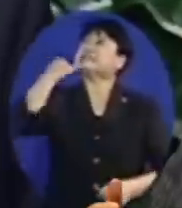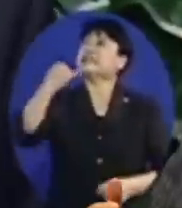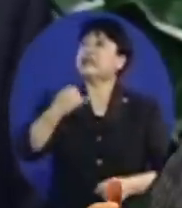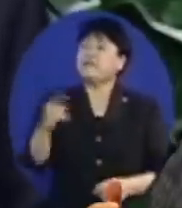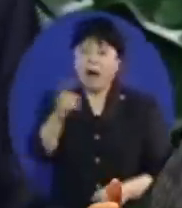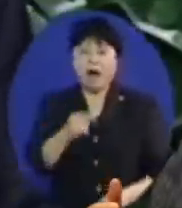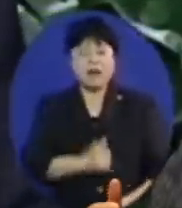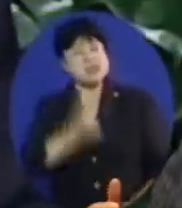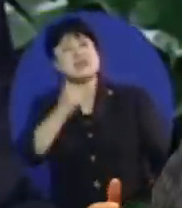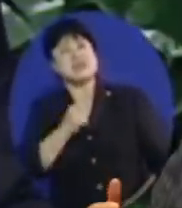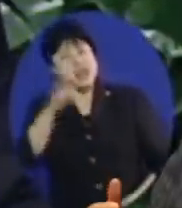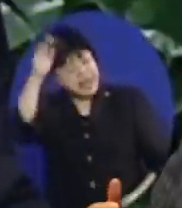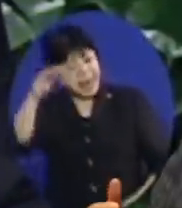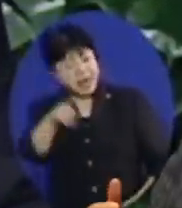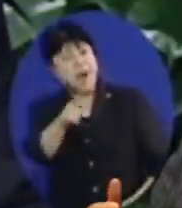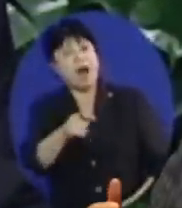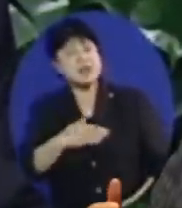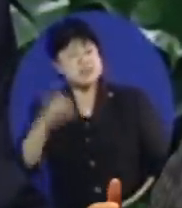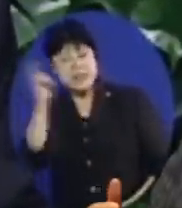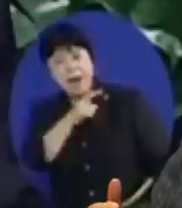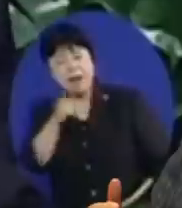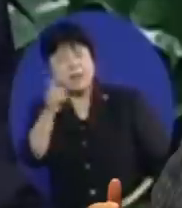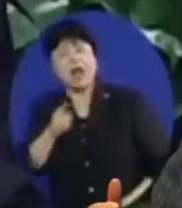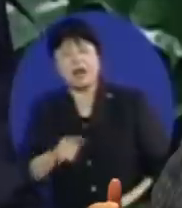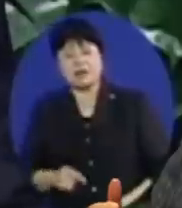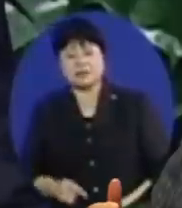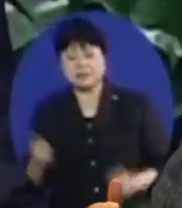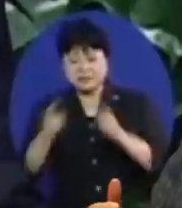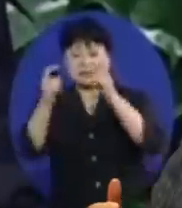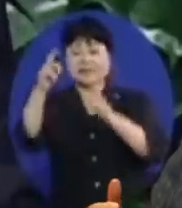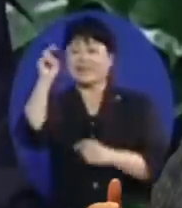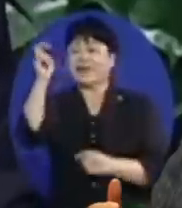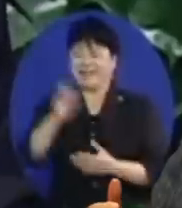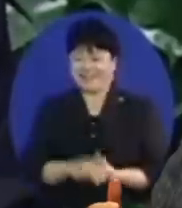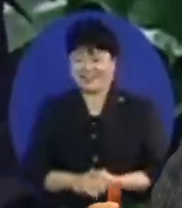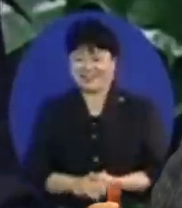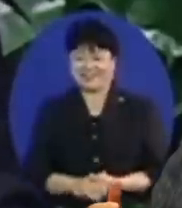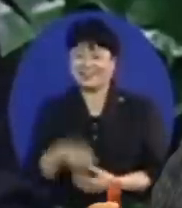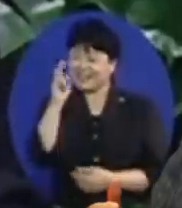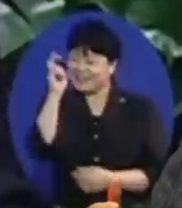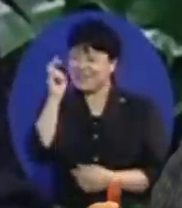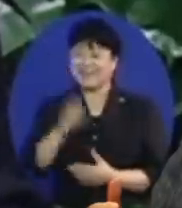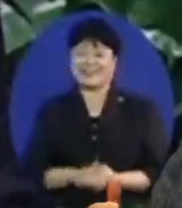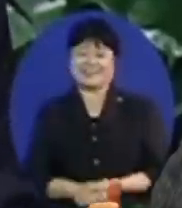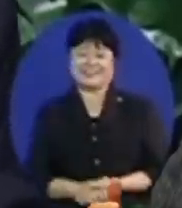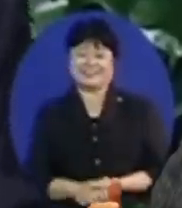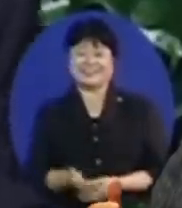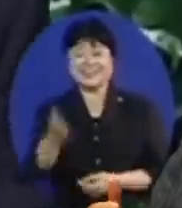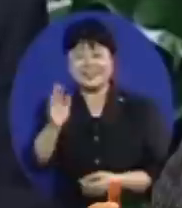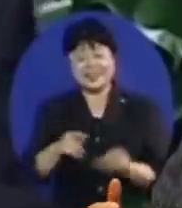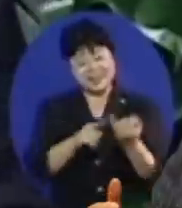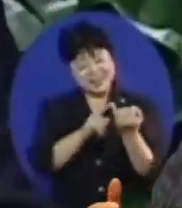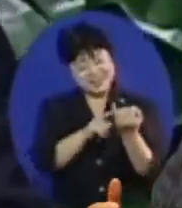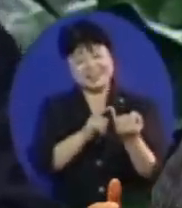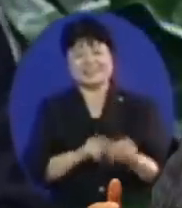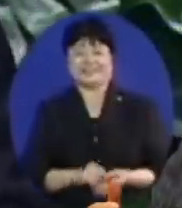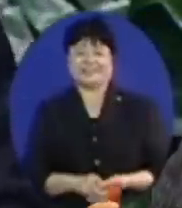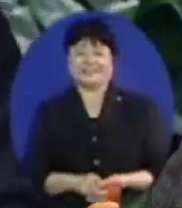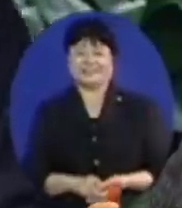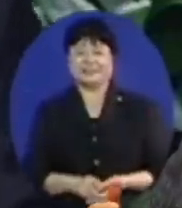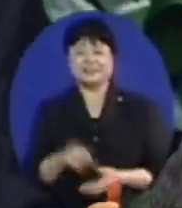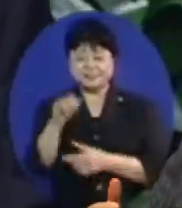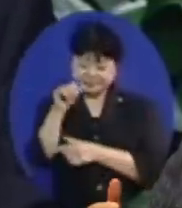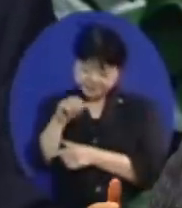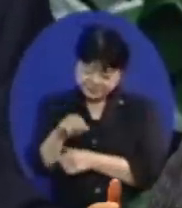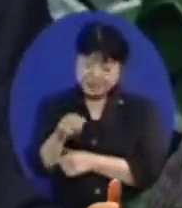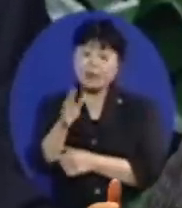개라고 뭐 어째 어째 당연히 그렇게 할 것입니다. 그런데 이 여자는 고개를 들어